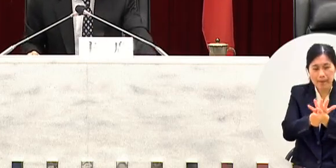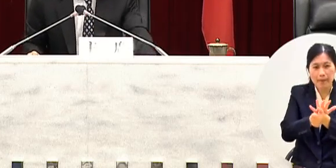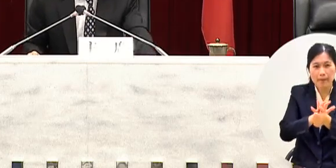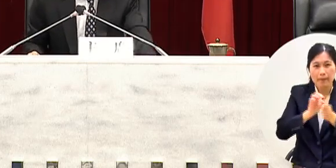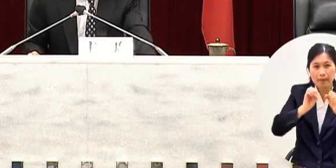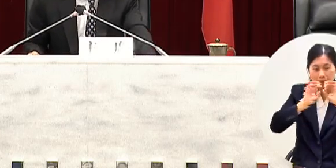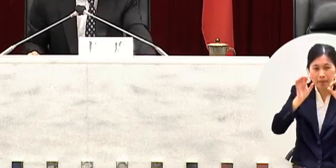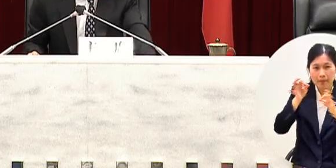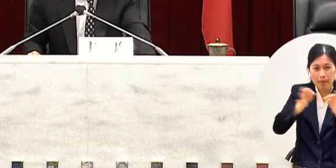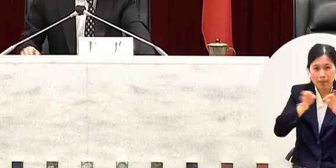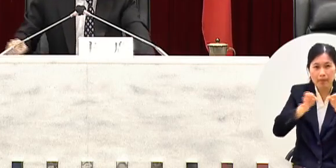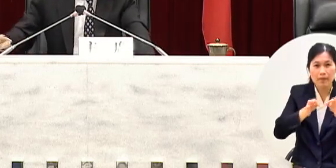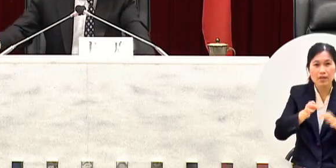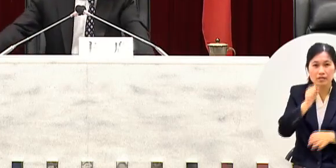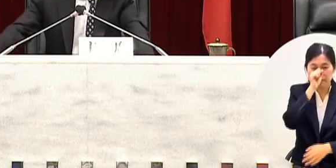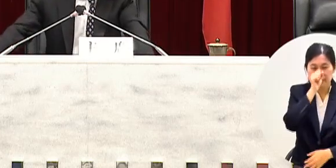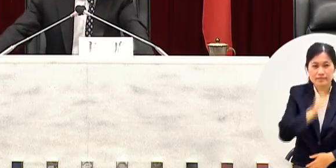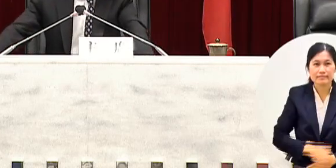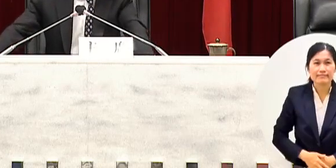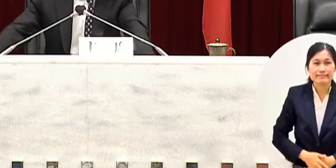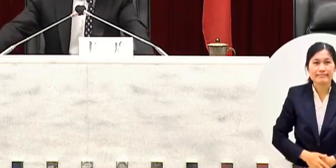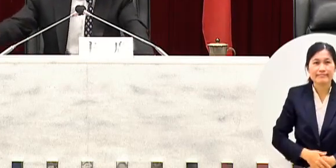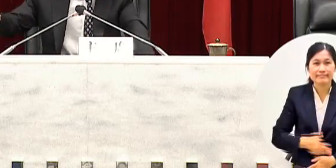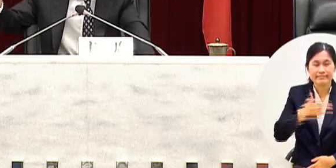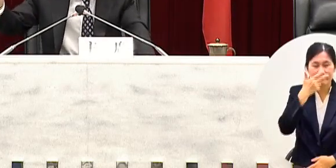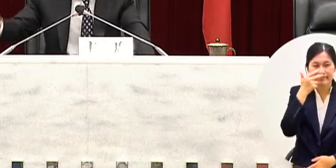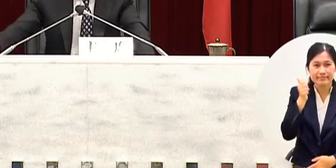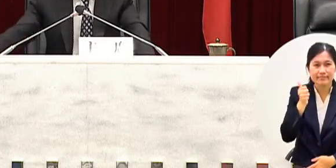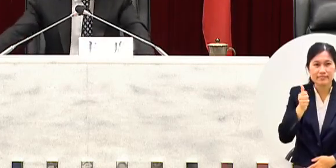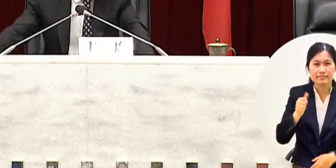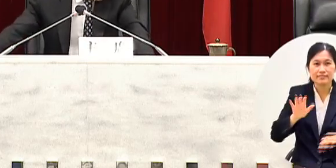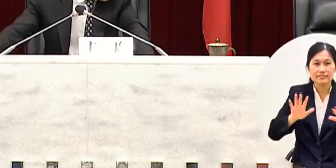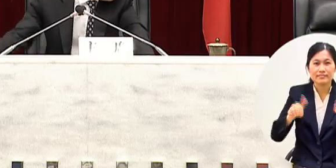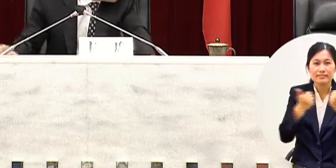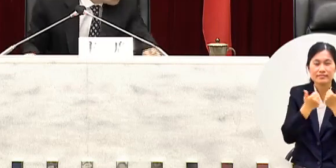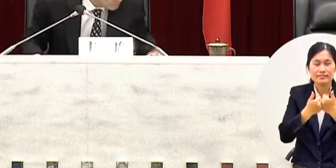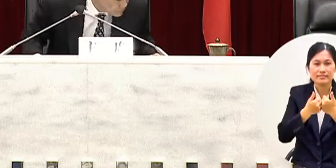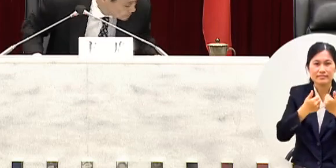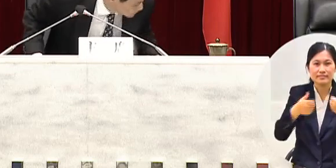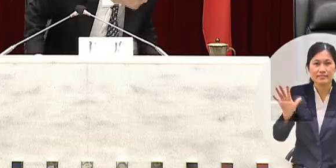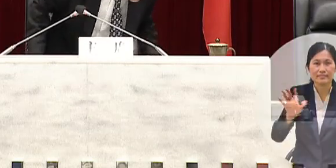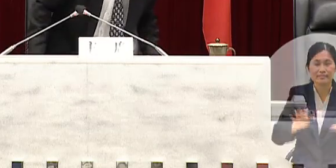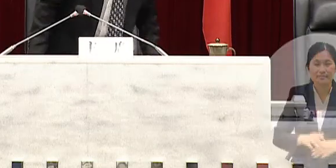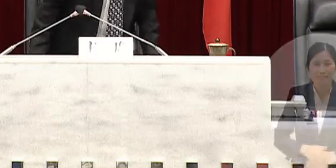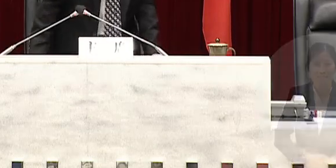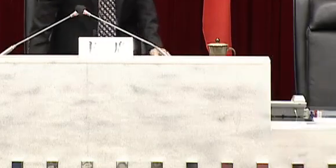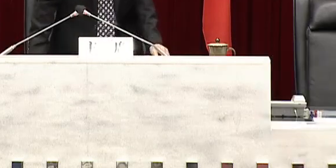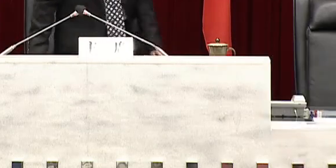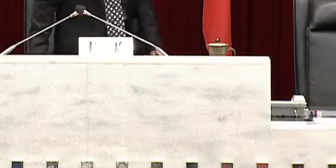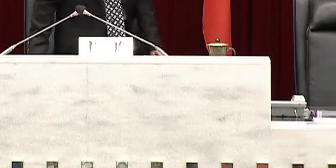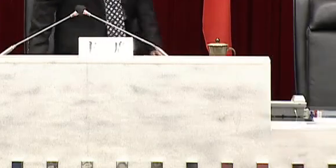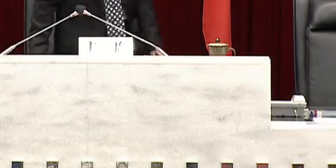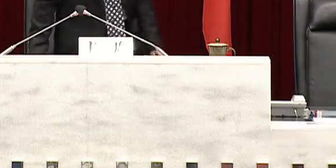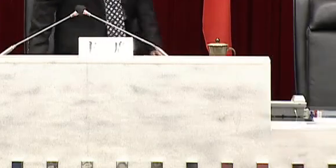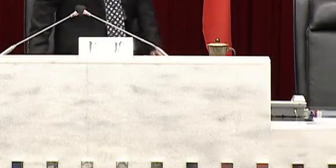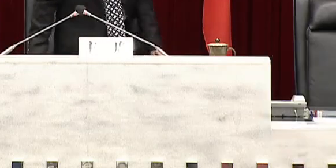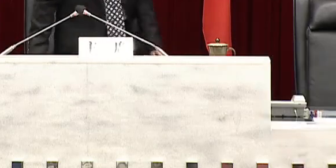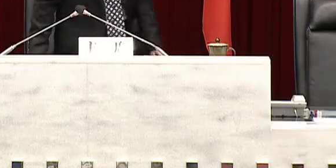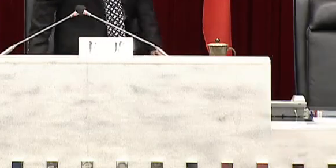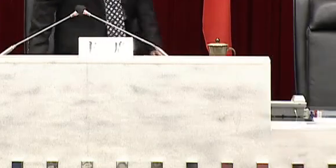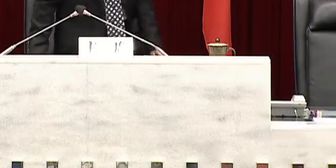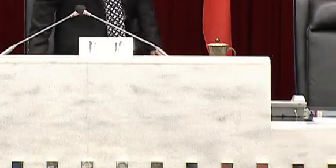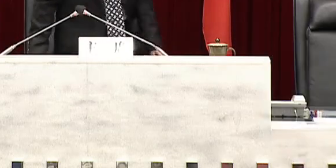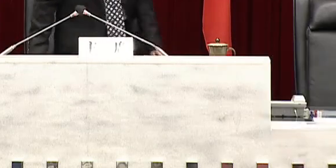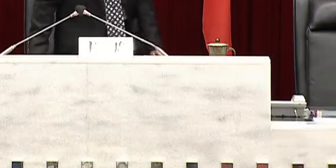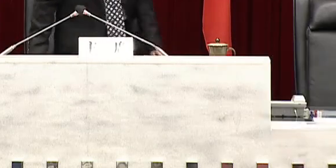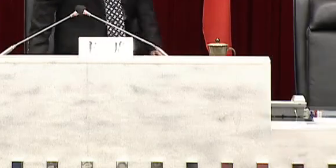长，因这地你要给人帮忙的啦，有影啦，因有阵啊未晓营销啦，你像爱油啊，足